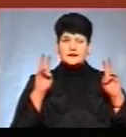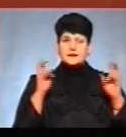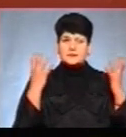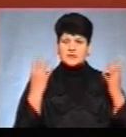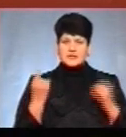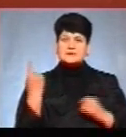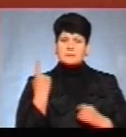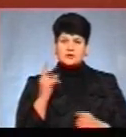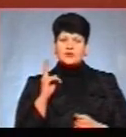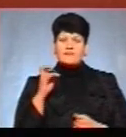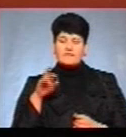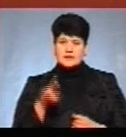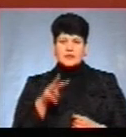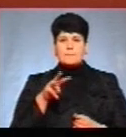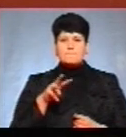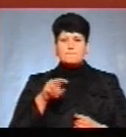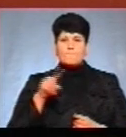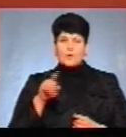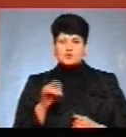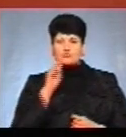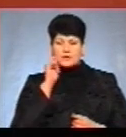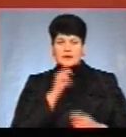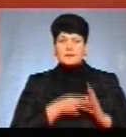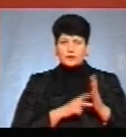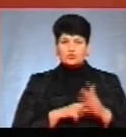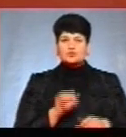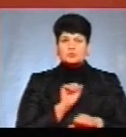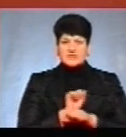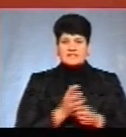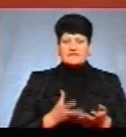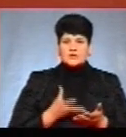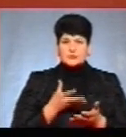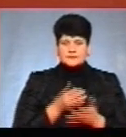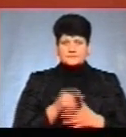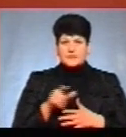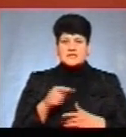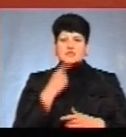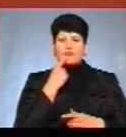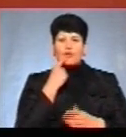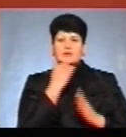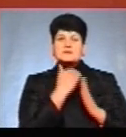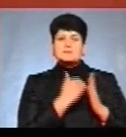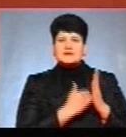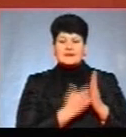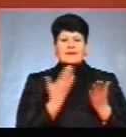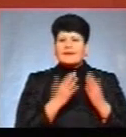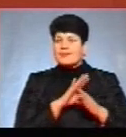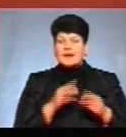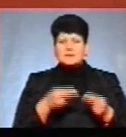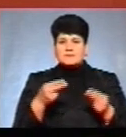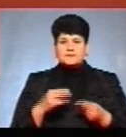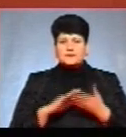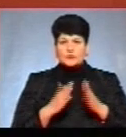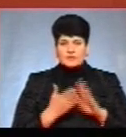Вітаю вас в ефірі «Тема дня». З 1 квітня МОЗ України планує повністю припинити фінансування пацієнтів за червоним списком, тобто тих, які